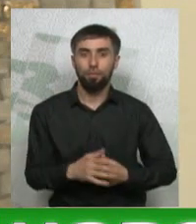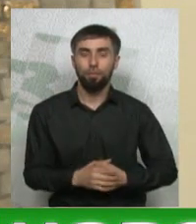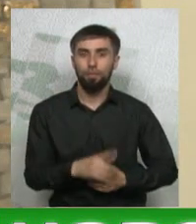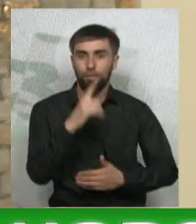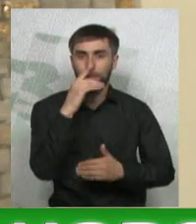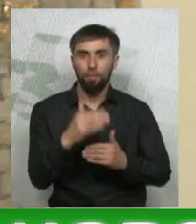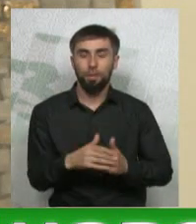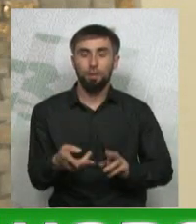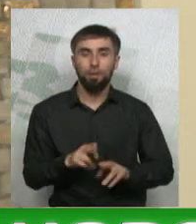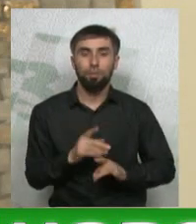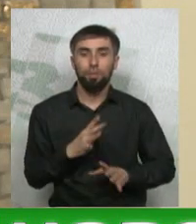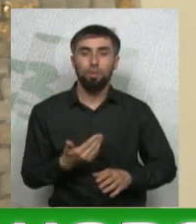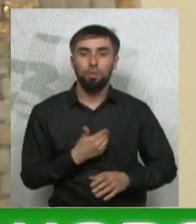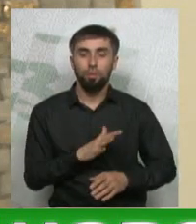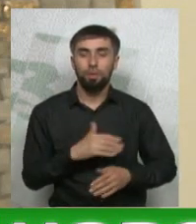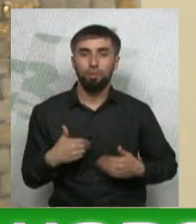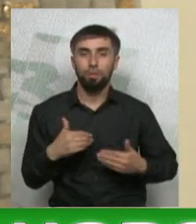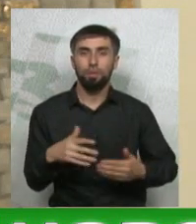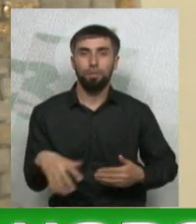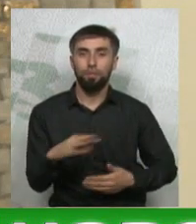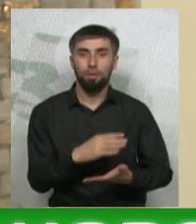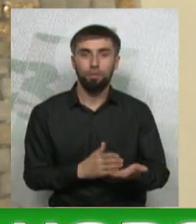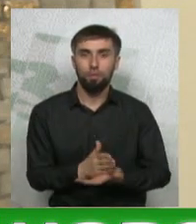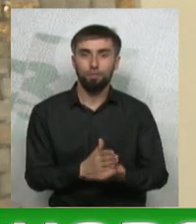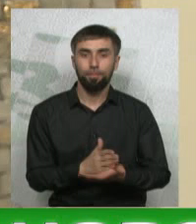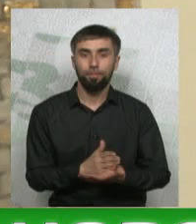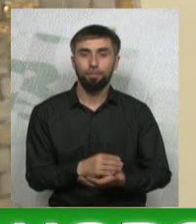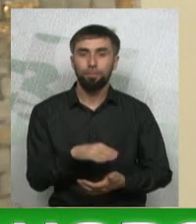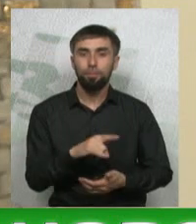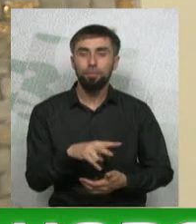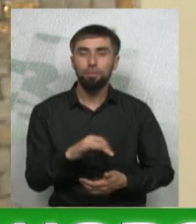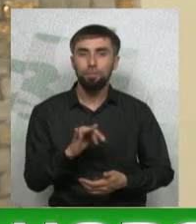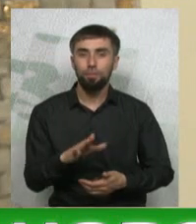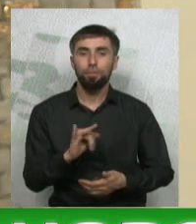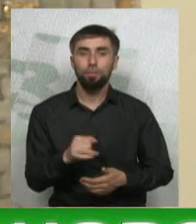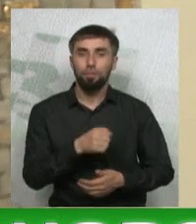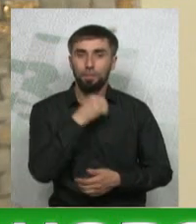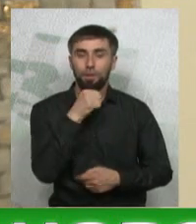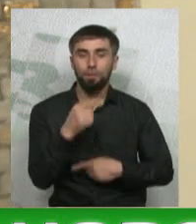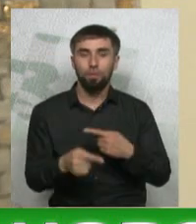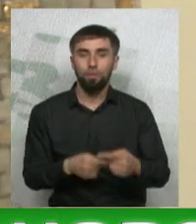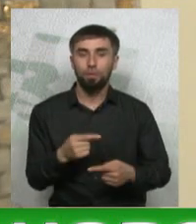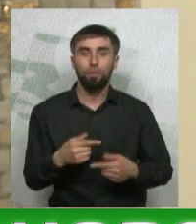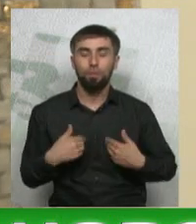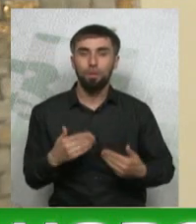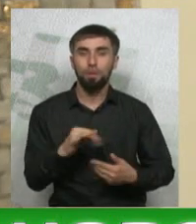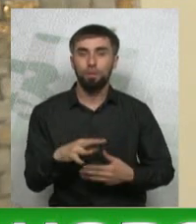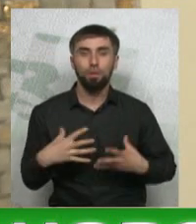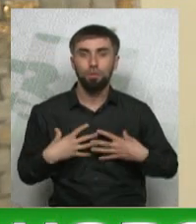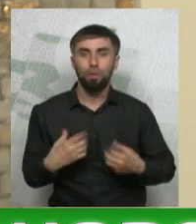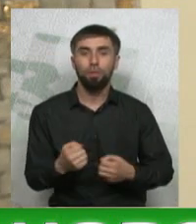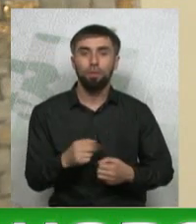преддверии этого праздника хотелось бы поздравить всех ветеранов, тыловиков, а также старшее поколение, пожелать им